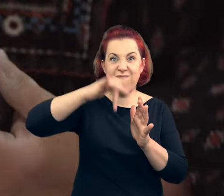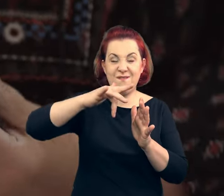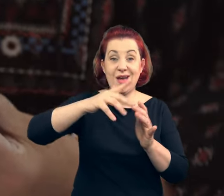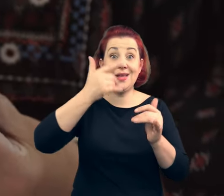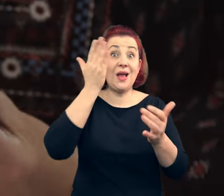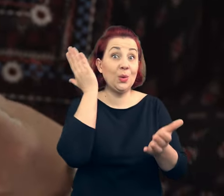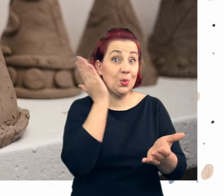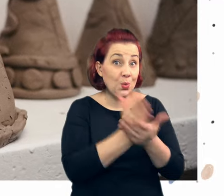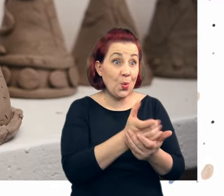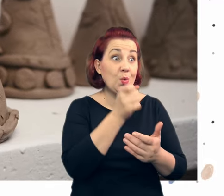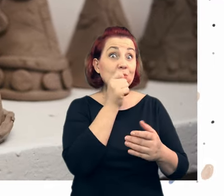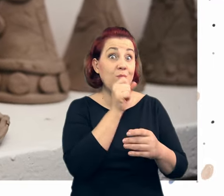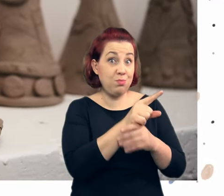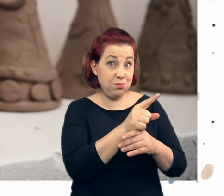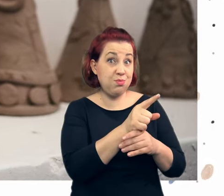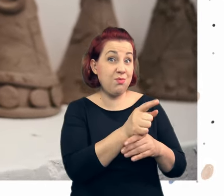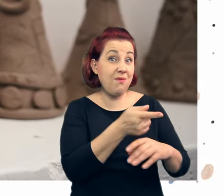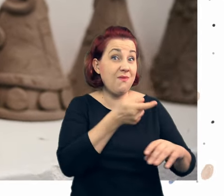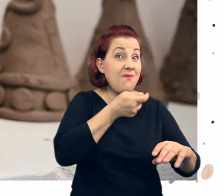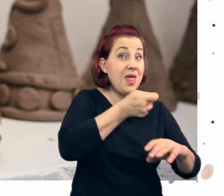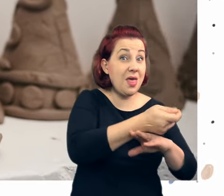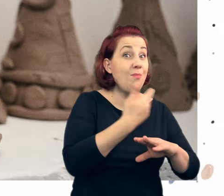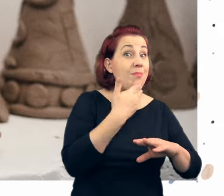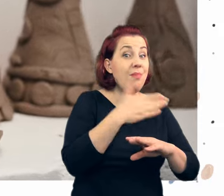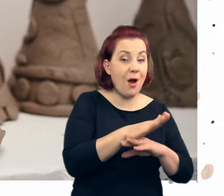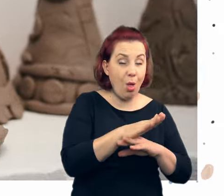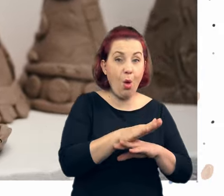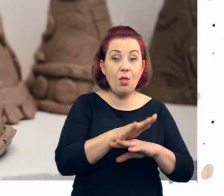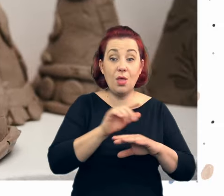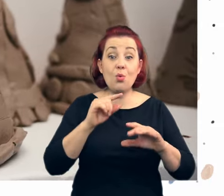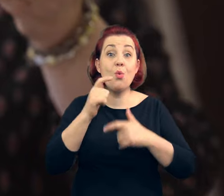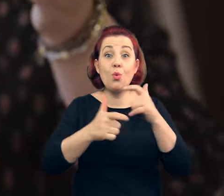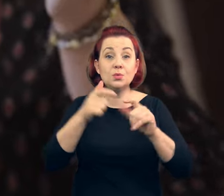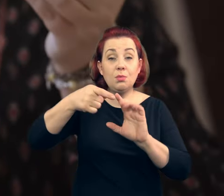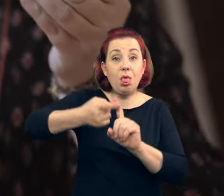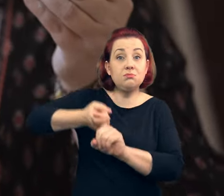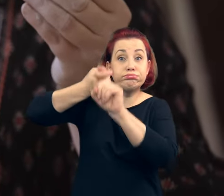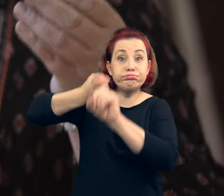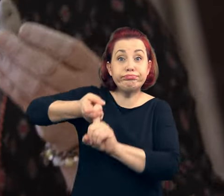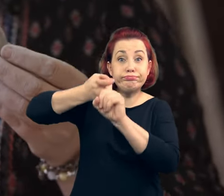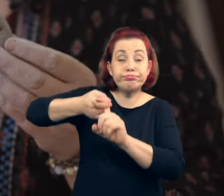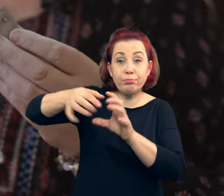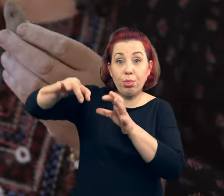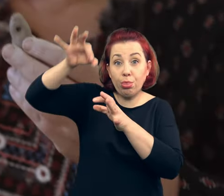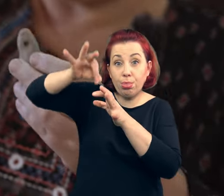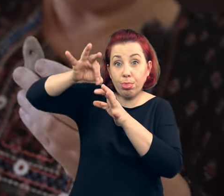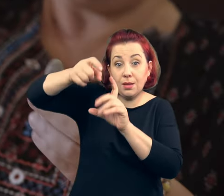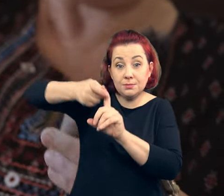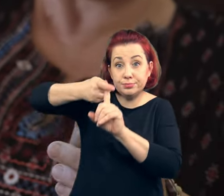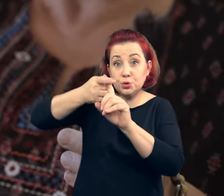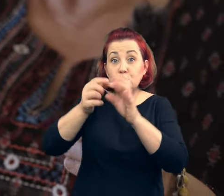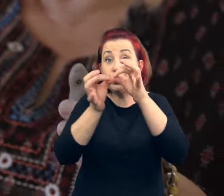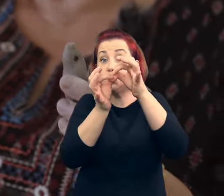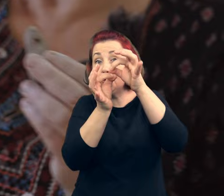już całkowitym zawieszę, to zawieszę sobie na tym koraliku.